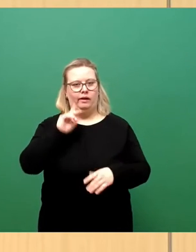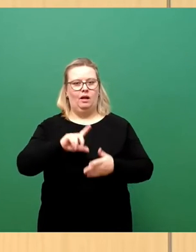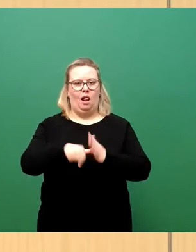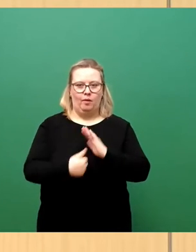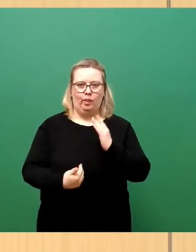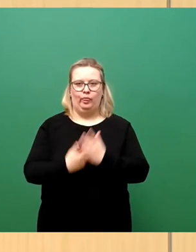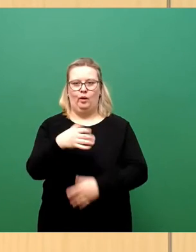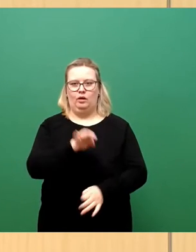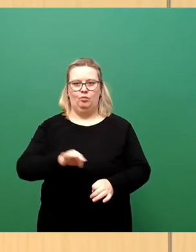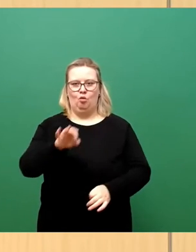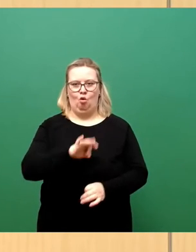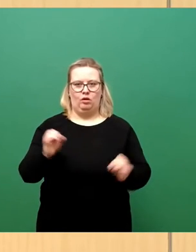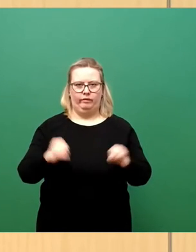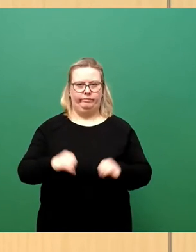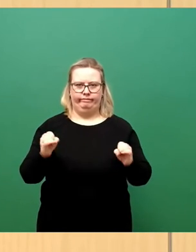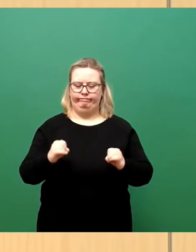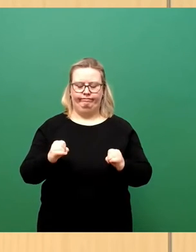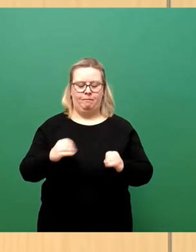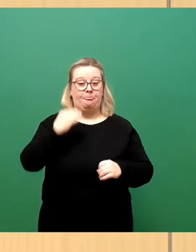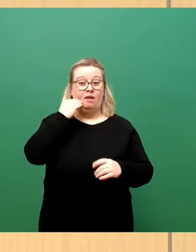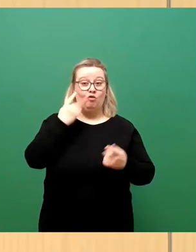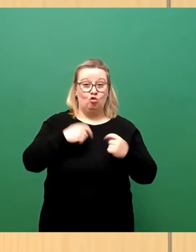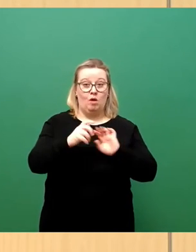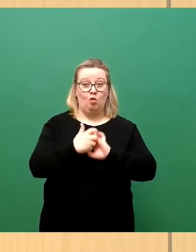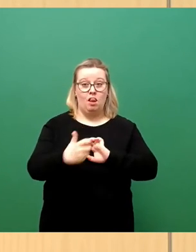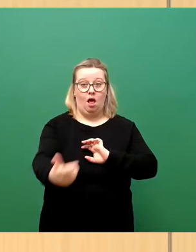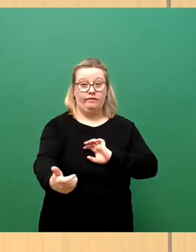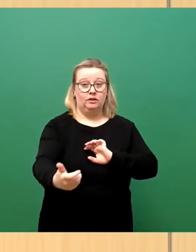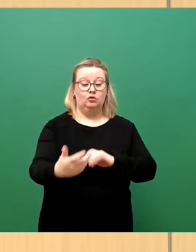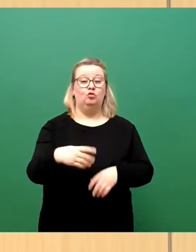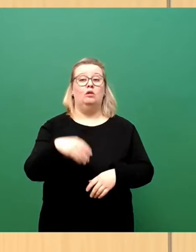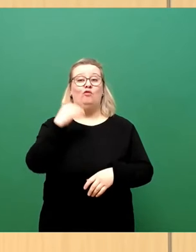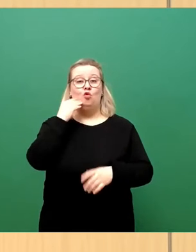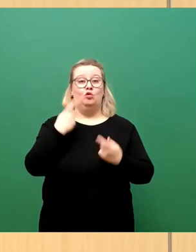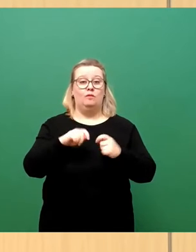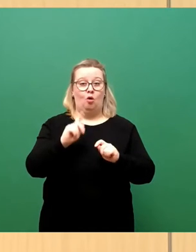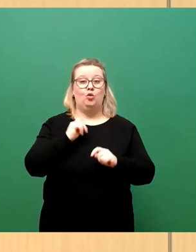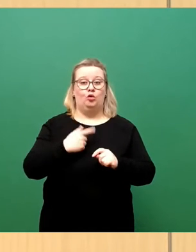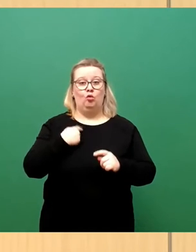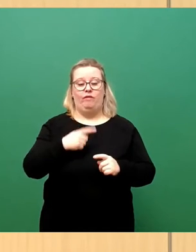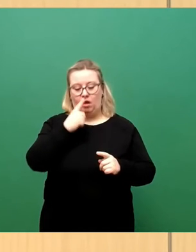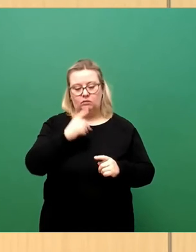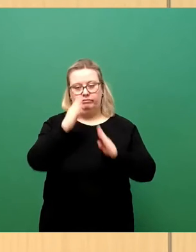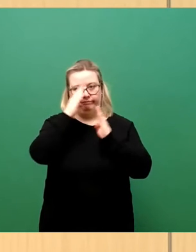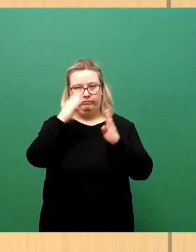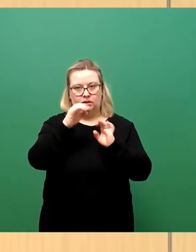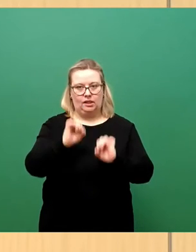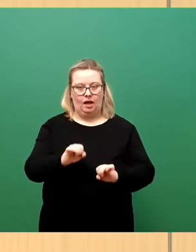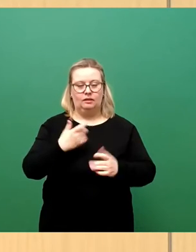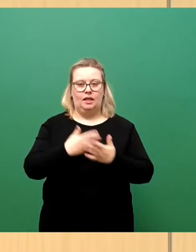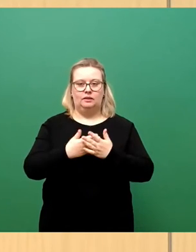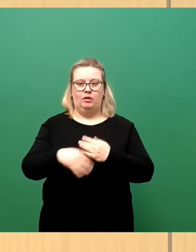beschließen. Wohnungsbau geht aber nur langfristig und Wohnungsbau funktioniert nur verlässlich. Und deswegen ist es keine Option für